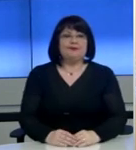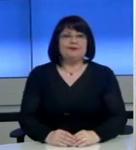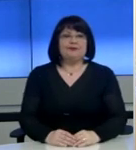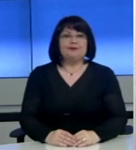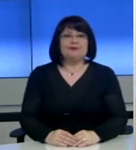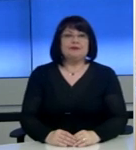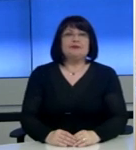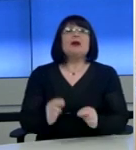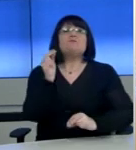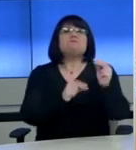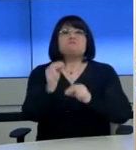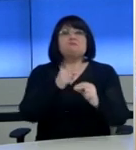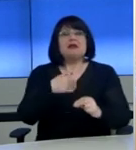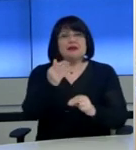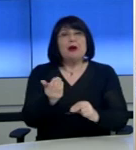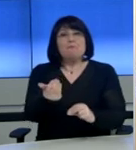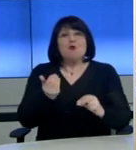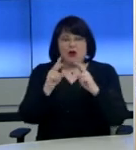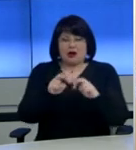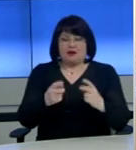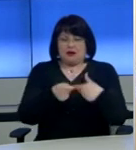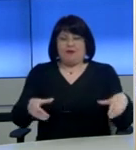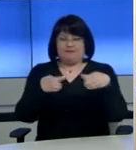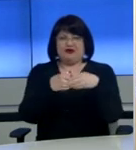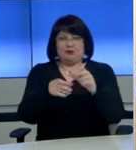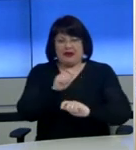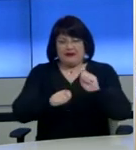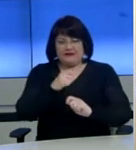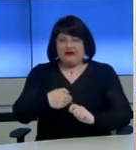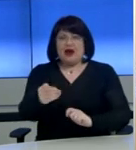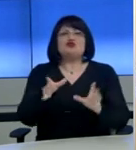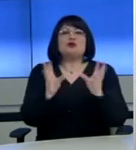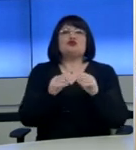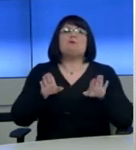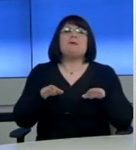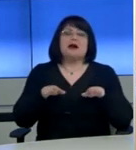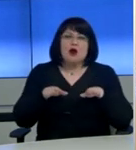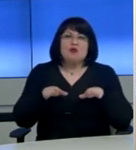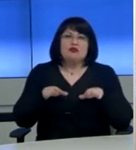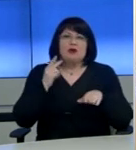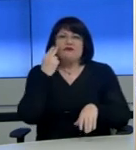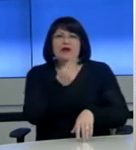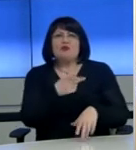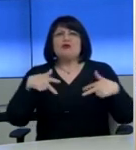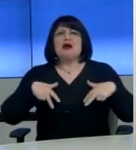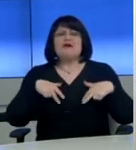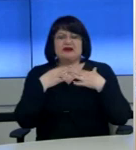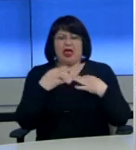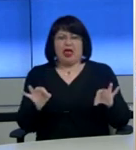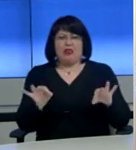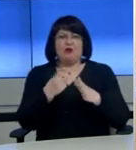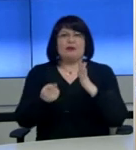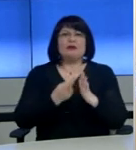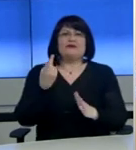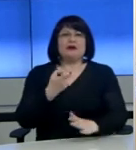και της ψήφισης για τη σύσταση προανακριτικής επιτροπής για τον κύριο Παπαγγελόπουλο. Και σήμερα είναι η δεύτερη